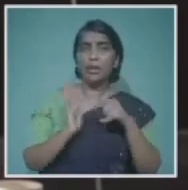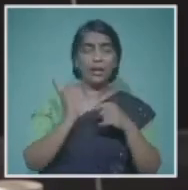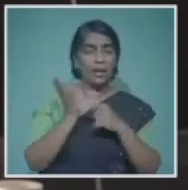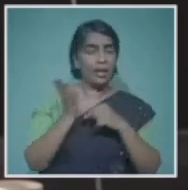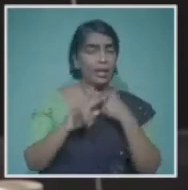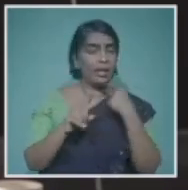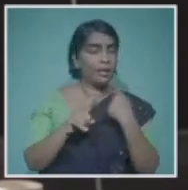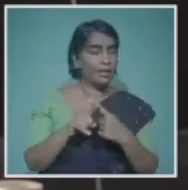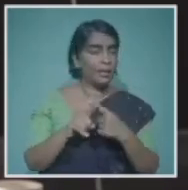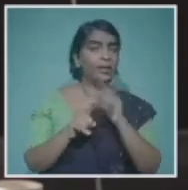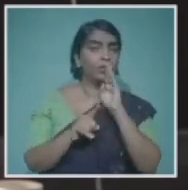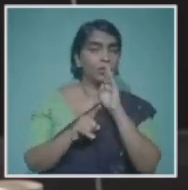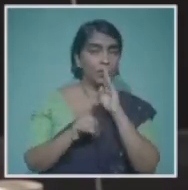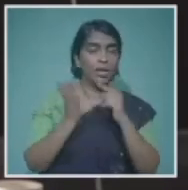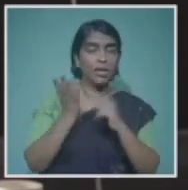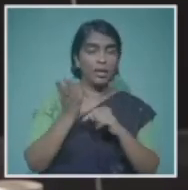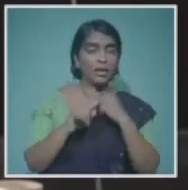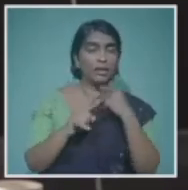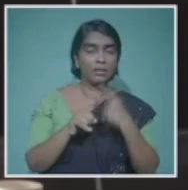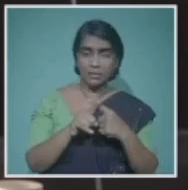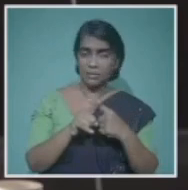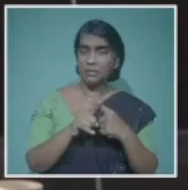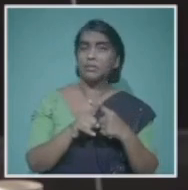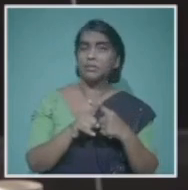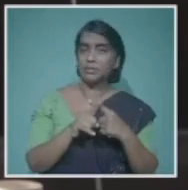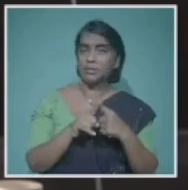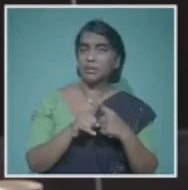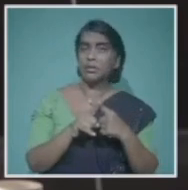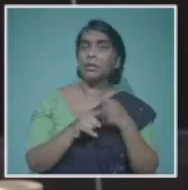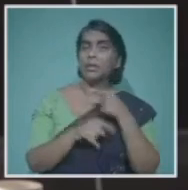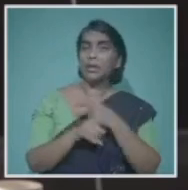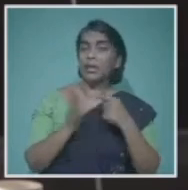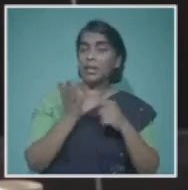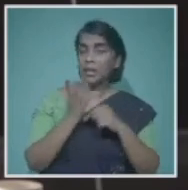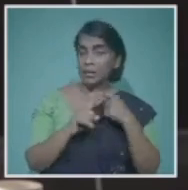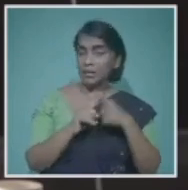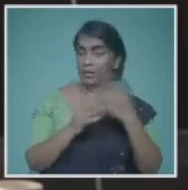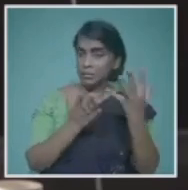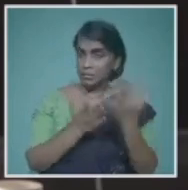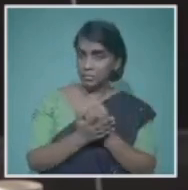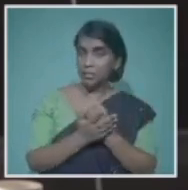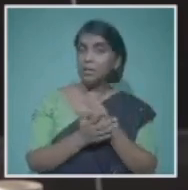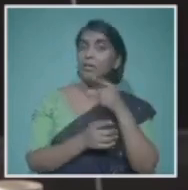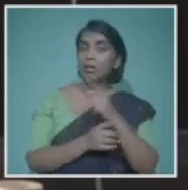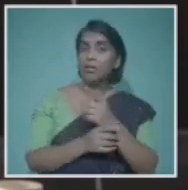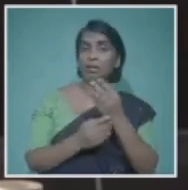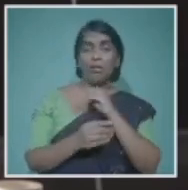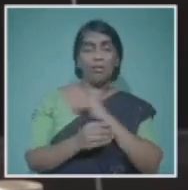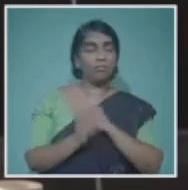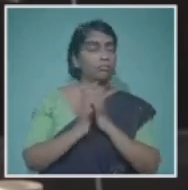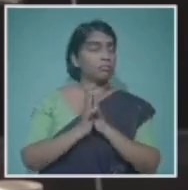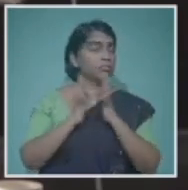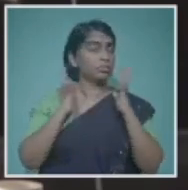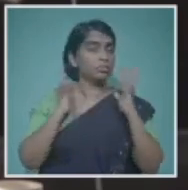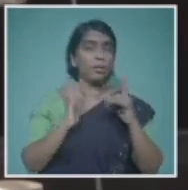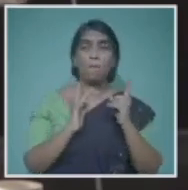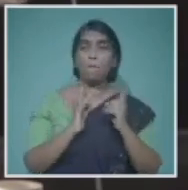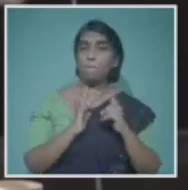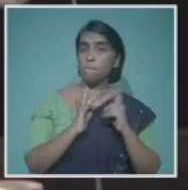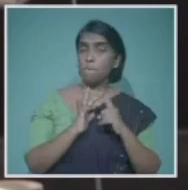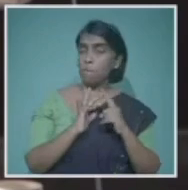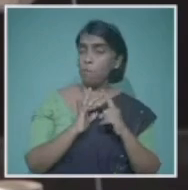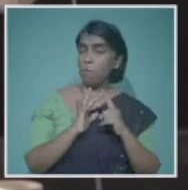tax එක කියන්නේ taxing at the source. withholding tax එක ගත්තොත් ඔවුන්ට ලැබෙන මහා පොලියෙන්